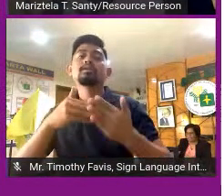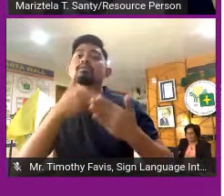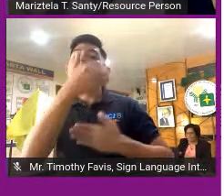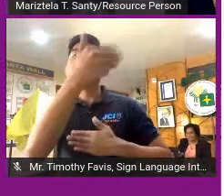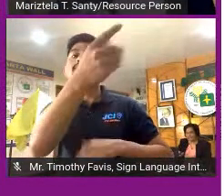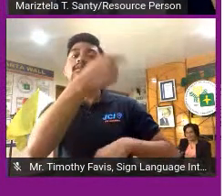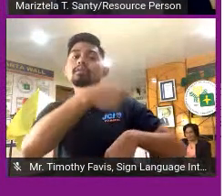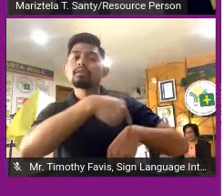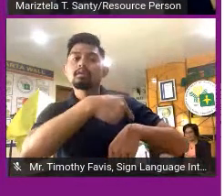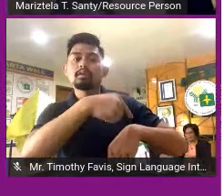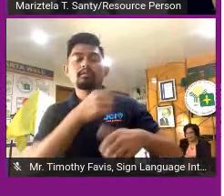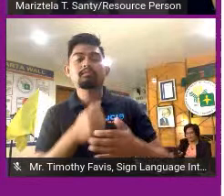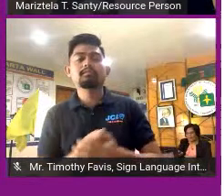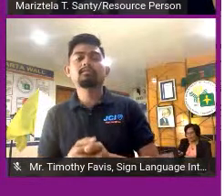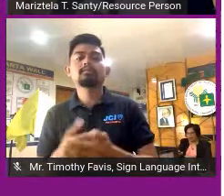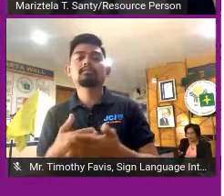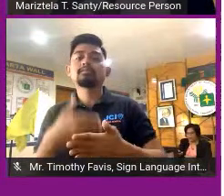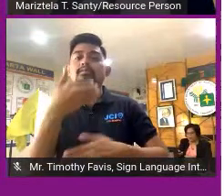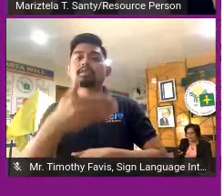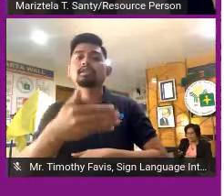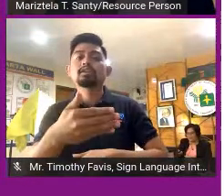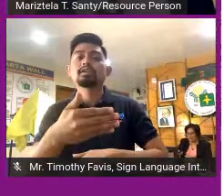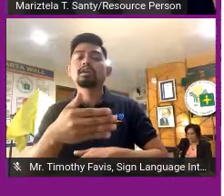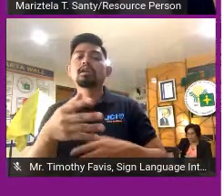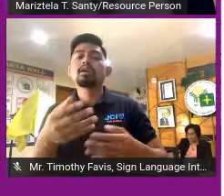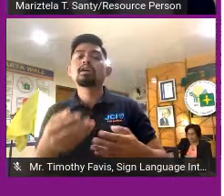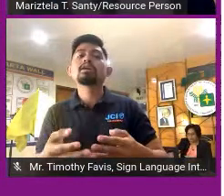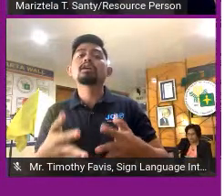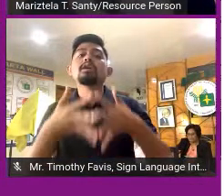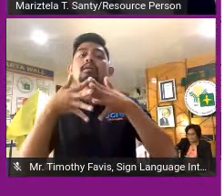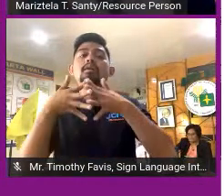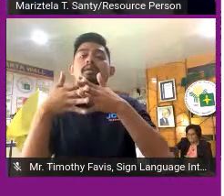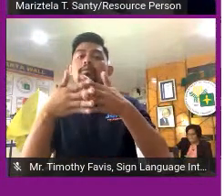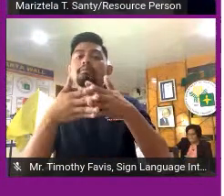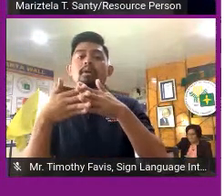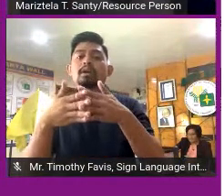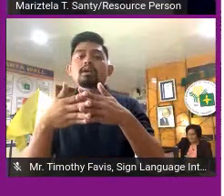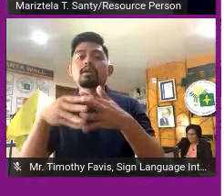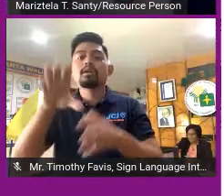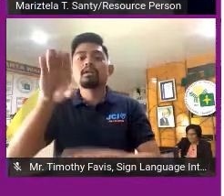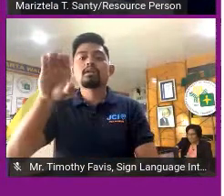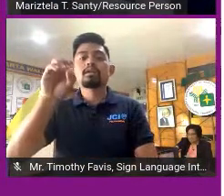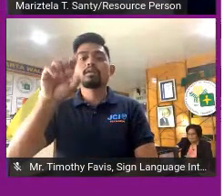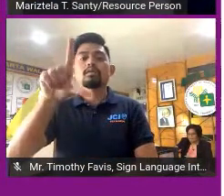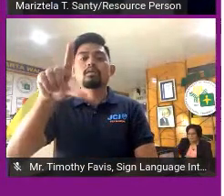Ito po. Pagdating naman po sa American colonial period,